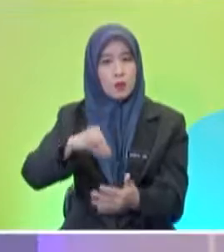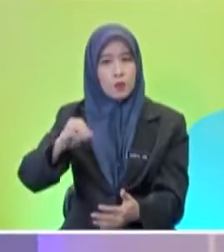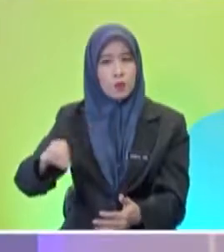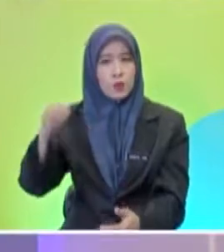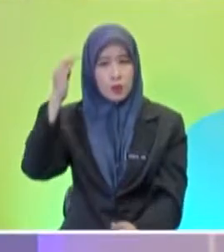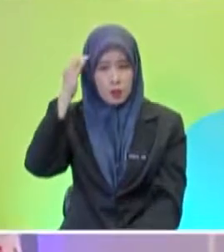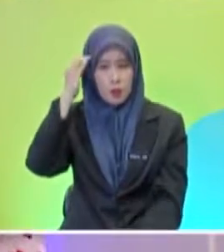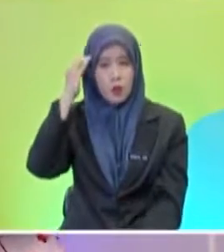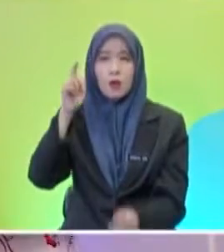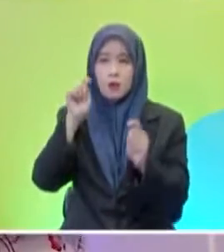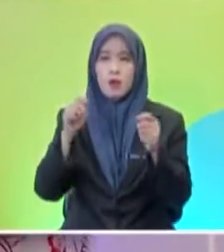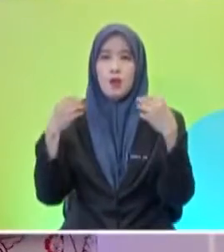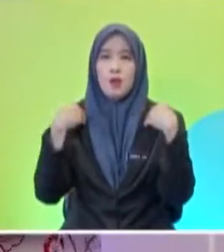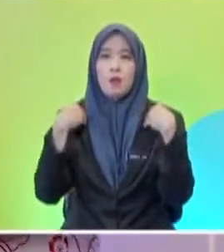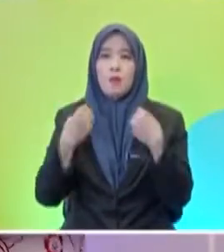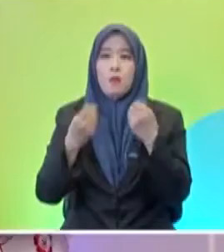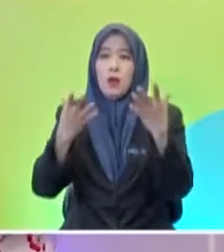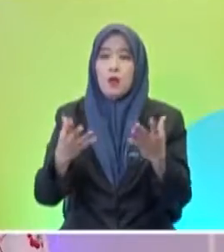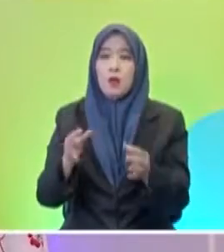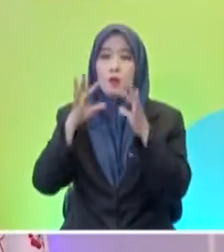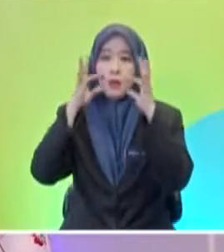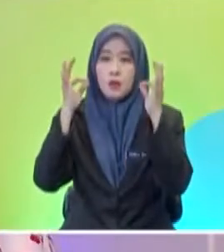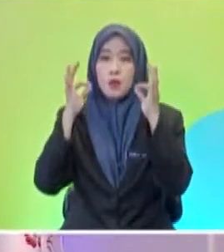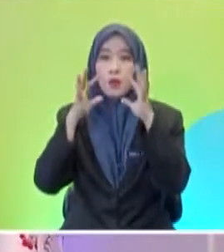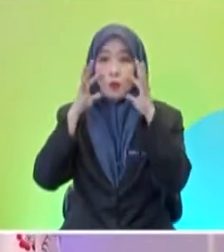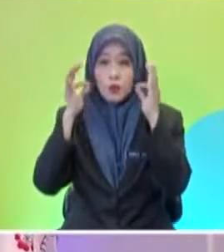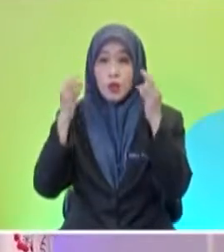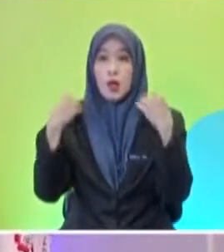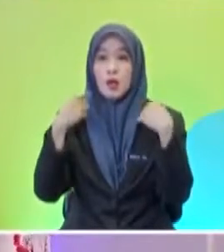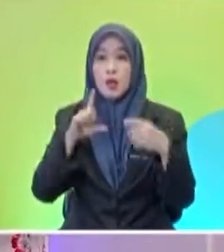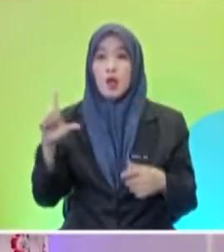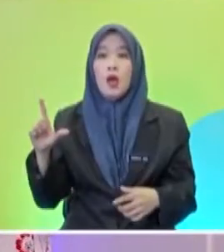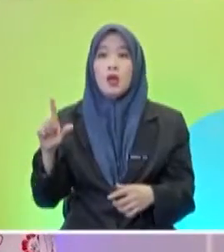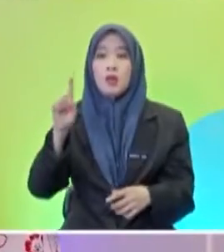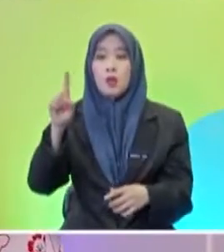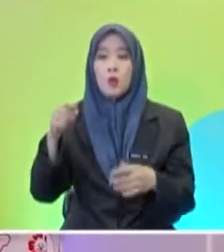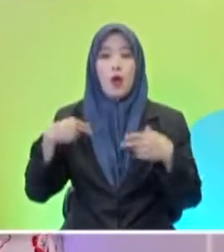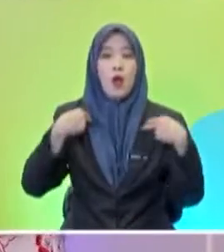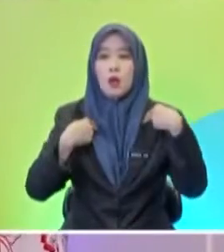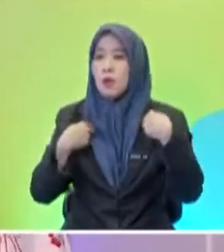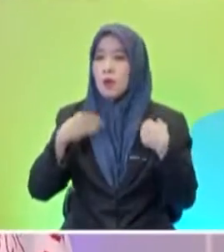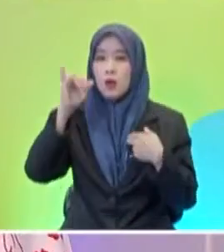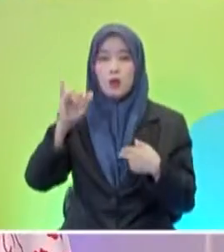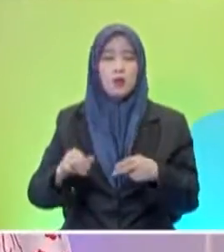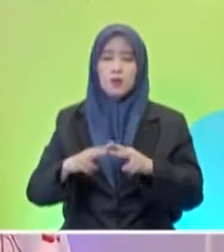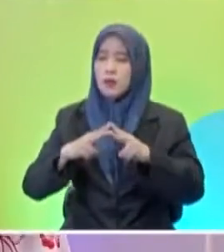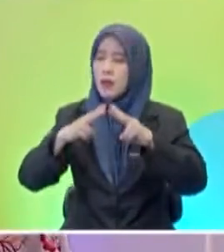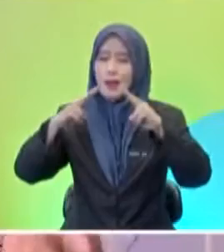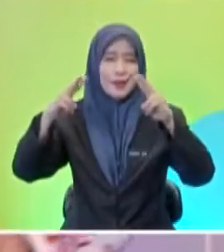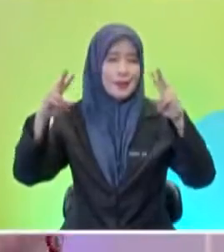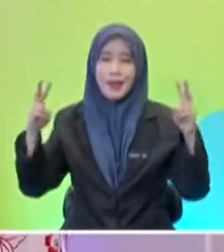mesti banyak kucing. Sebab kucing ni ialah satu haiwan yang sangat manja. Betul, Cikgu. Bulu dia